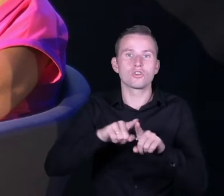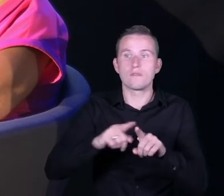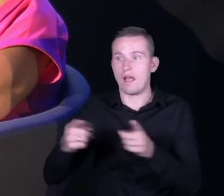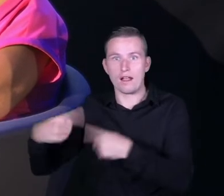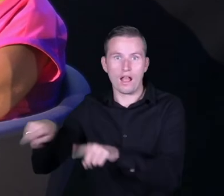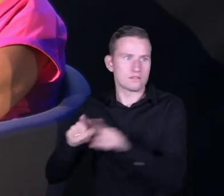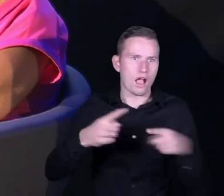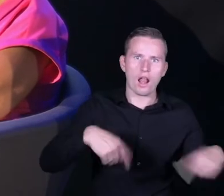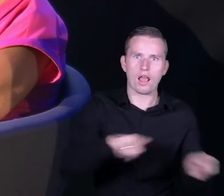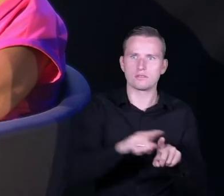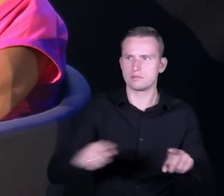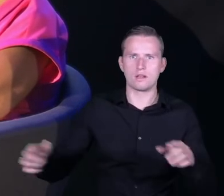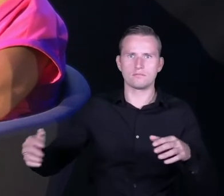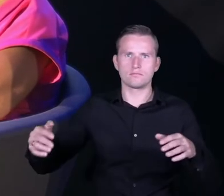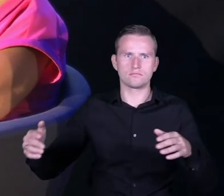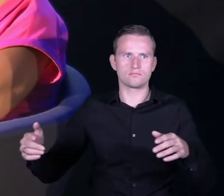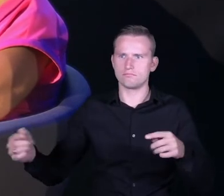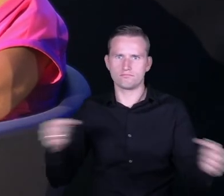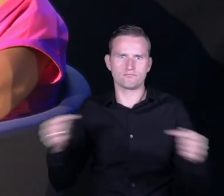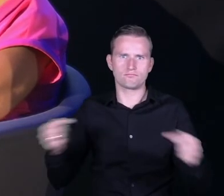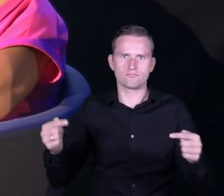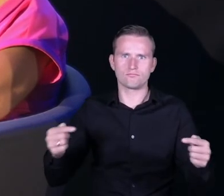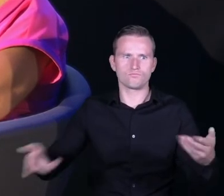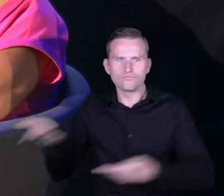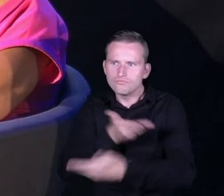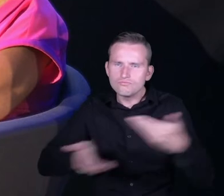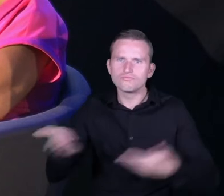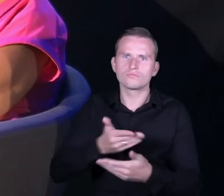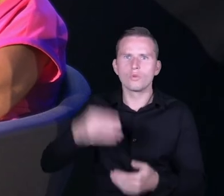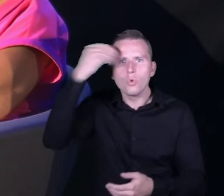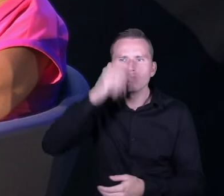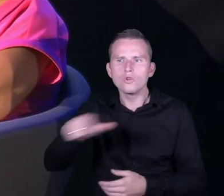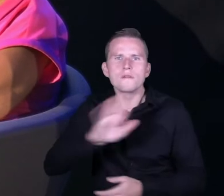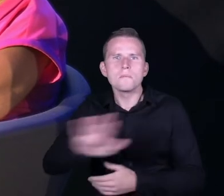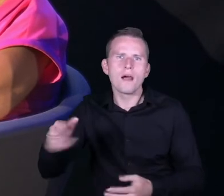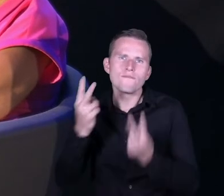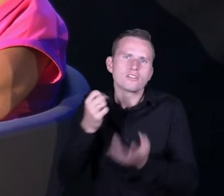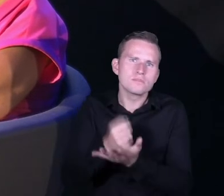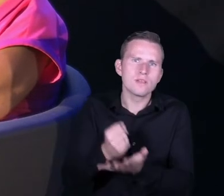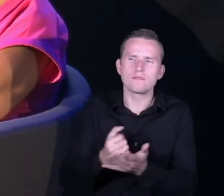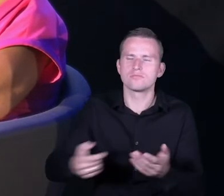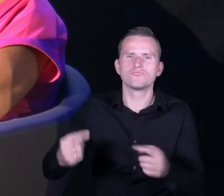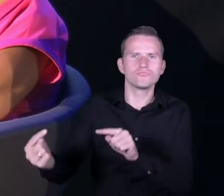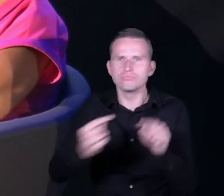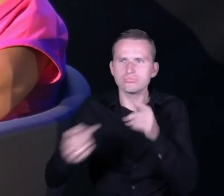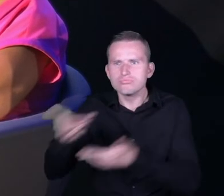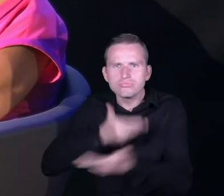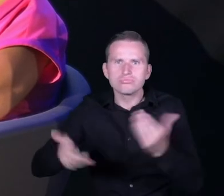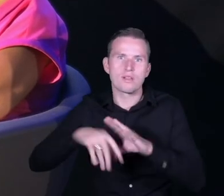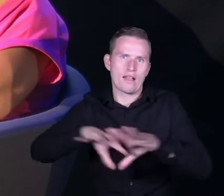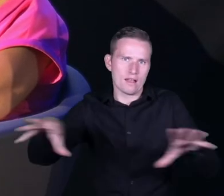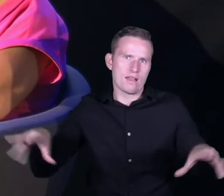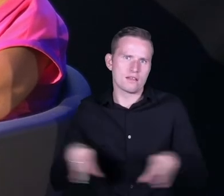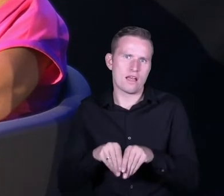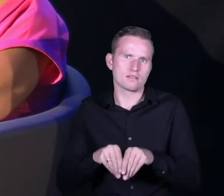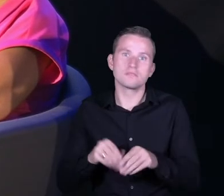kiedy uczniowie mają jakieś ważne sprawy i chcą to przedyskutować, to robimy to wspólnie razem, żeby było to